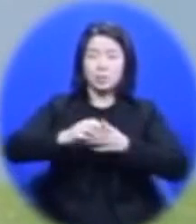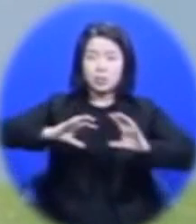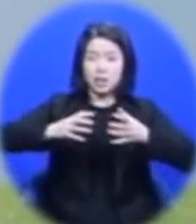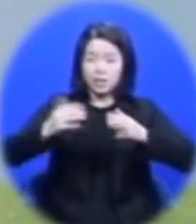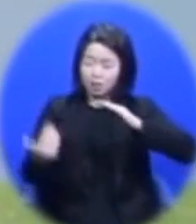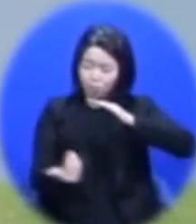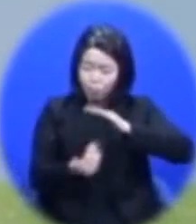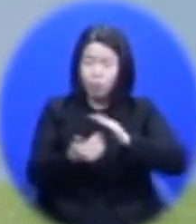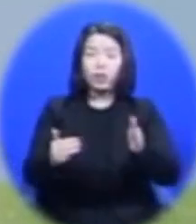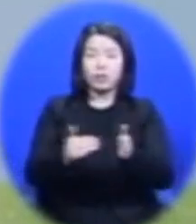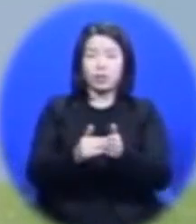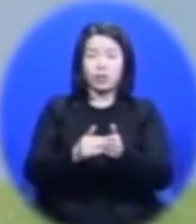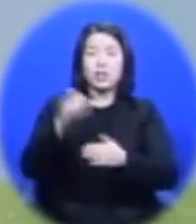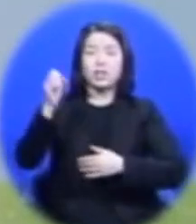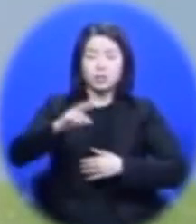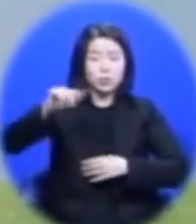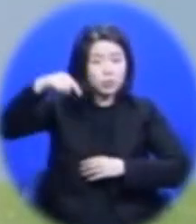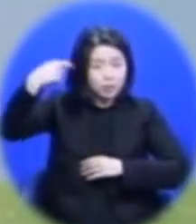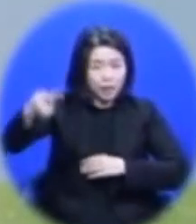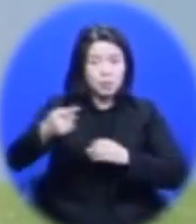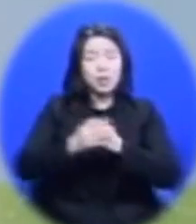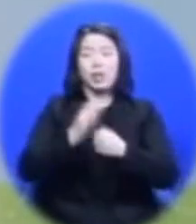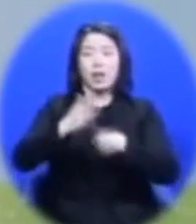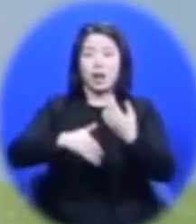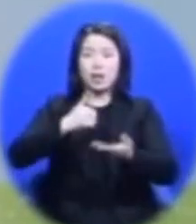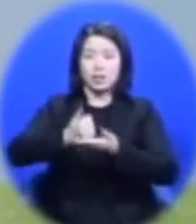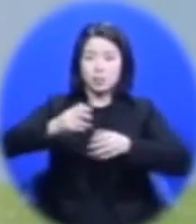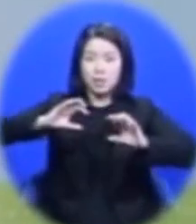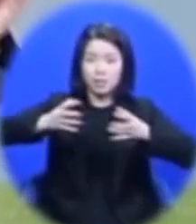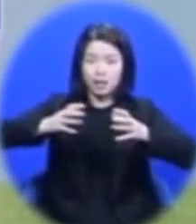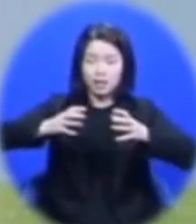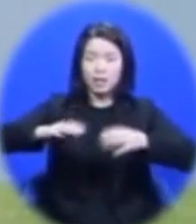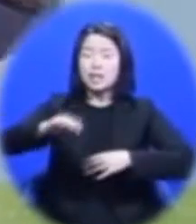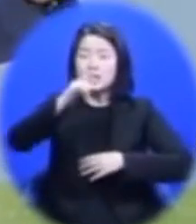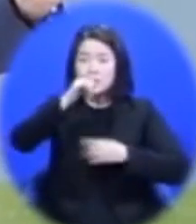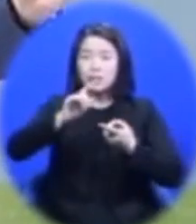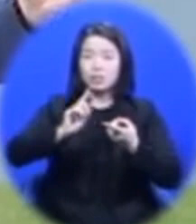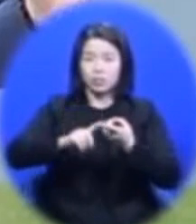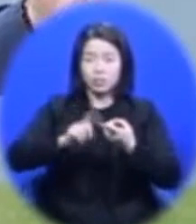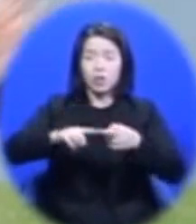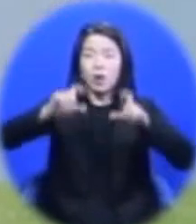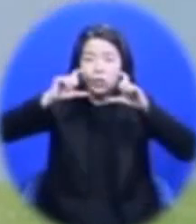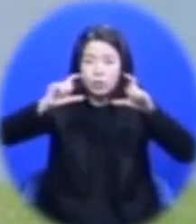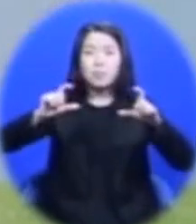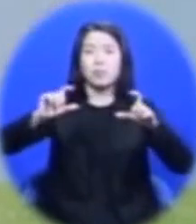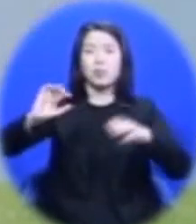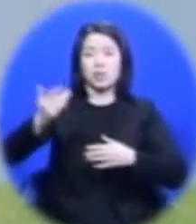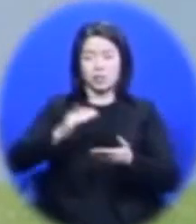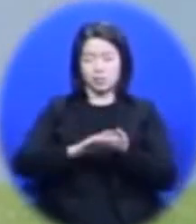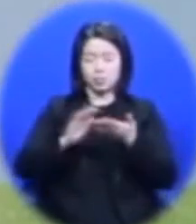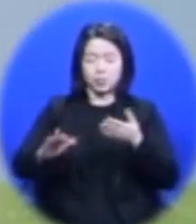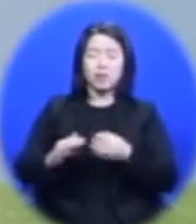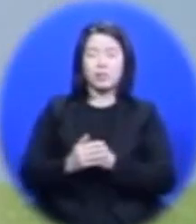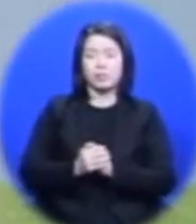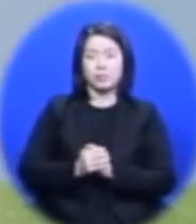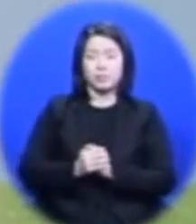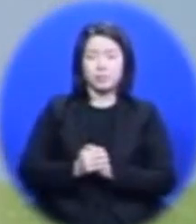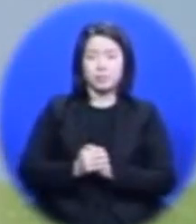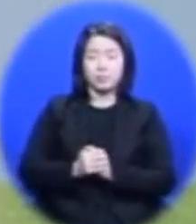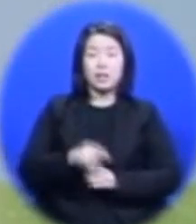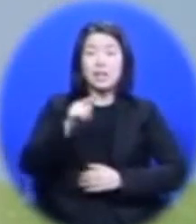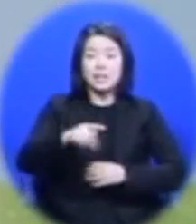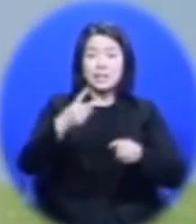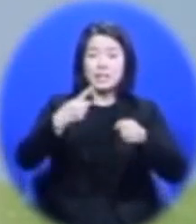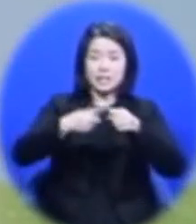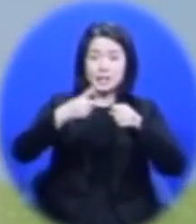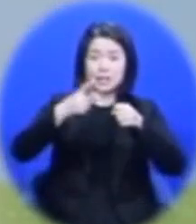이루어졌어요. 그리고 난 다음에 하나님의 나라가 있음을 선포하는 것입니다. 이 세